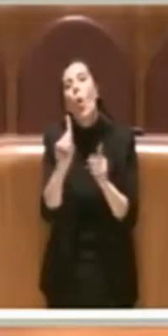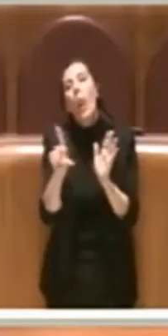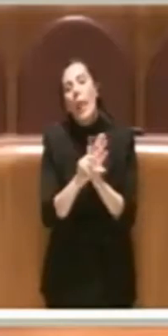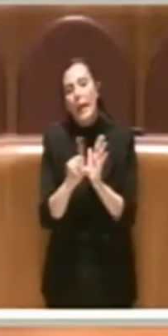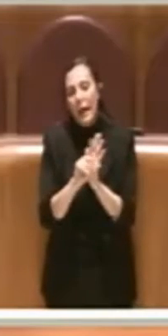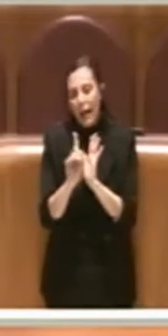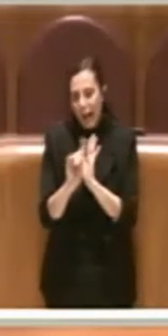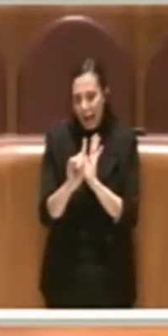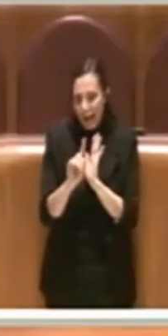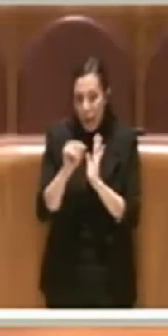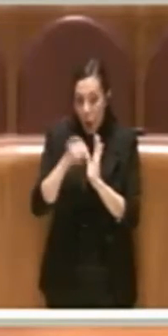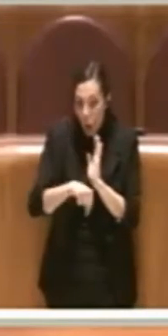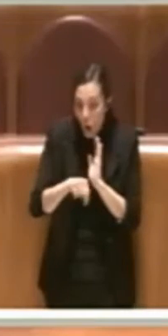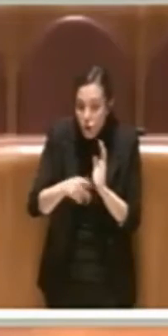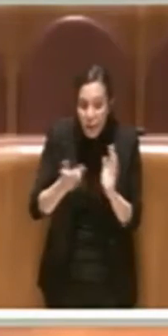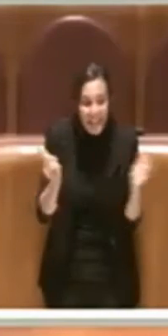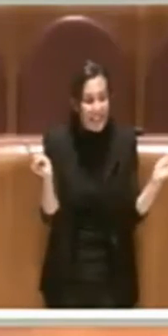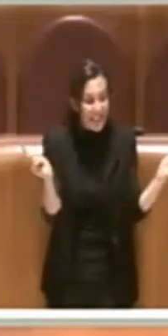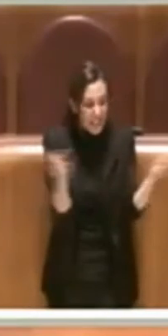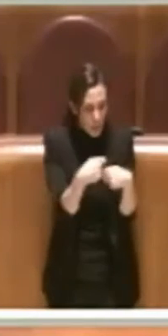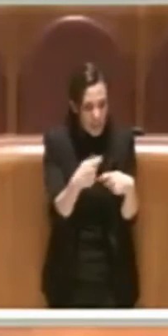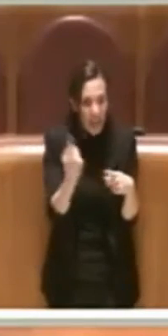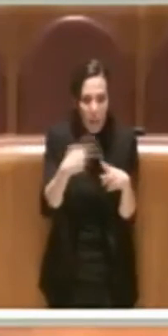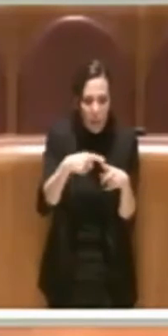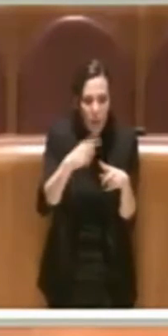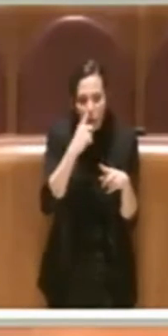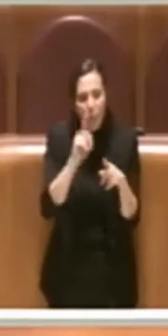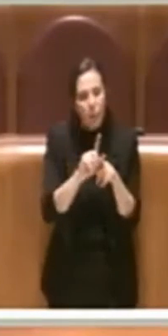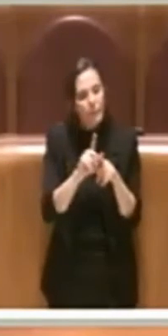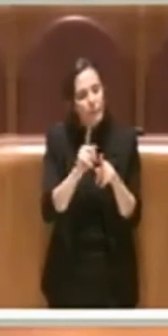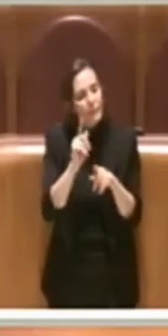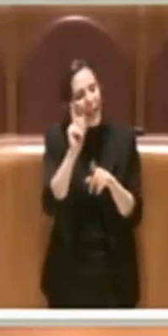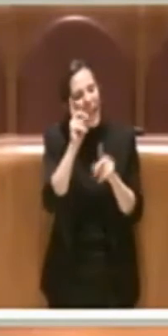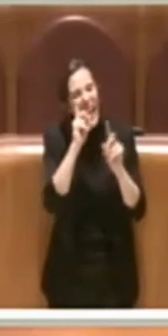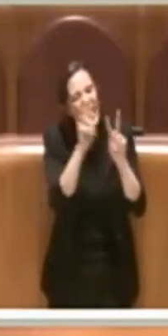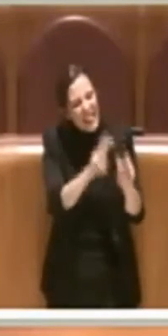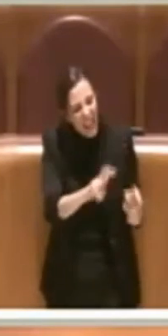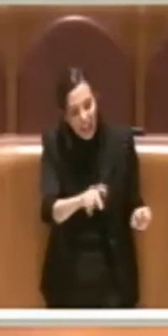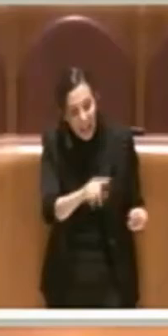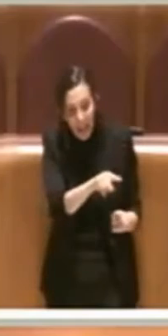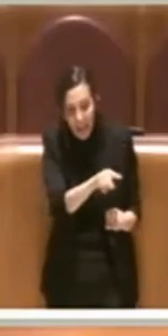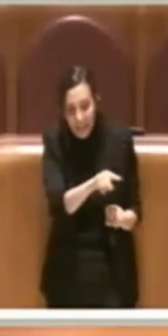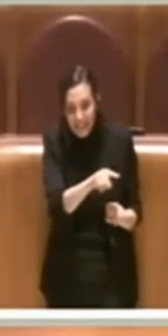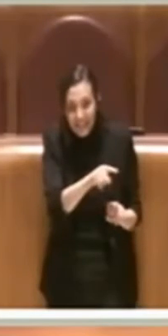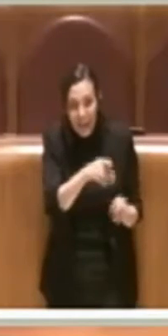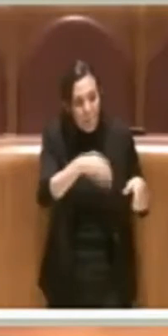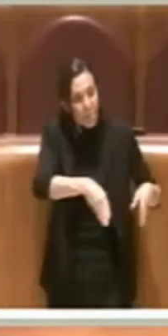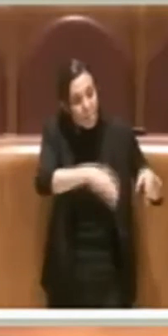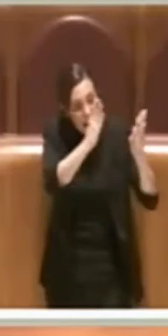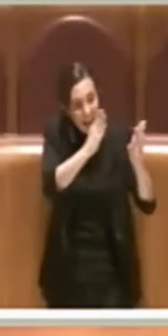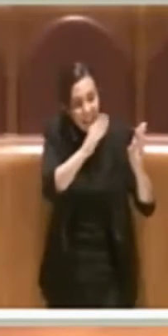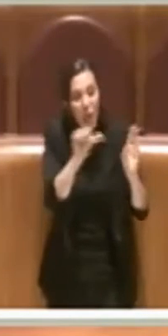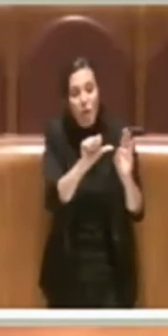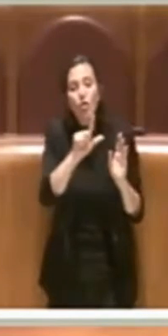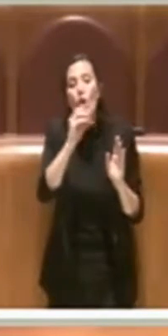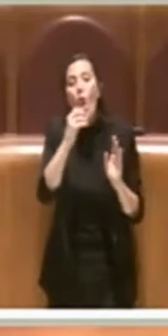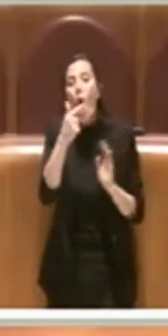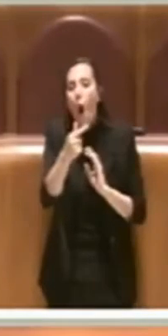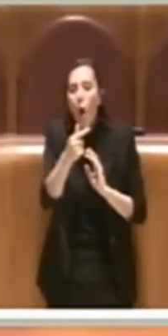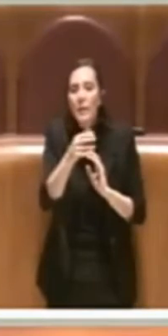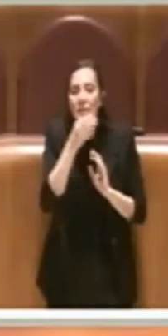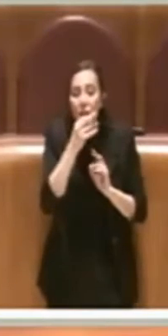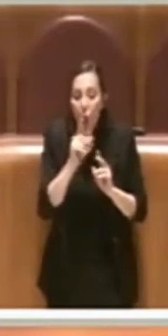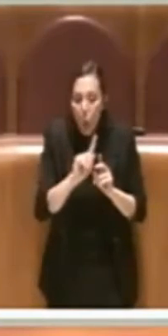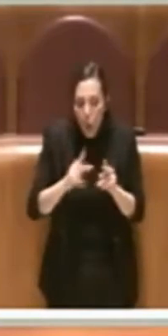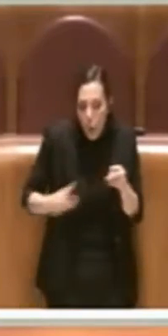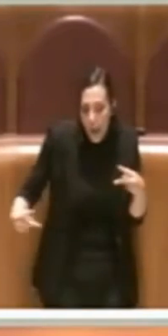l'altro, che sono state sequestrate e ci sono degli indagati su macchine del tutto simili a slot, ma in realtà non avevano autorizzazione, quindi non attaccate